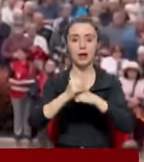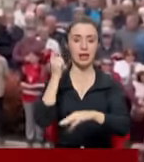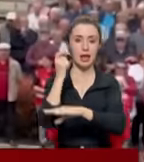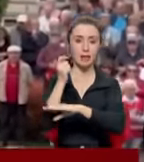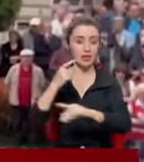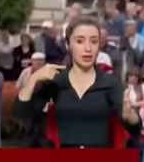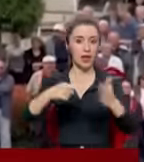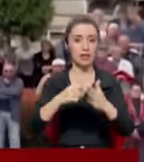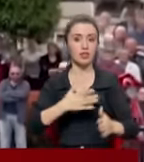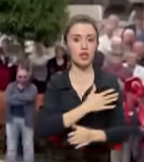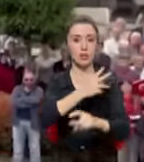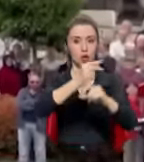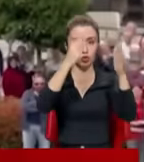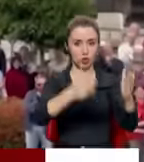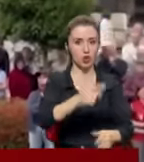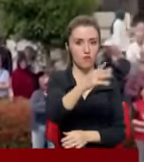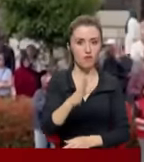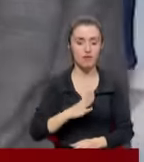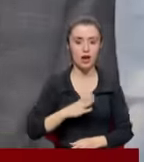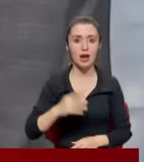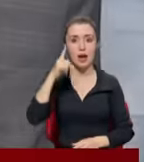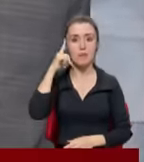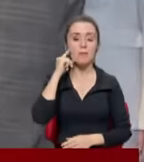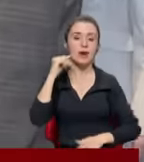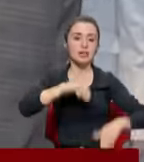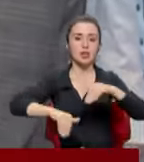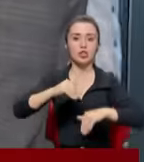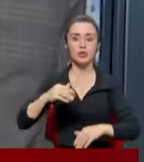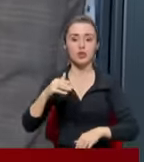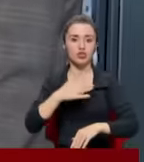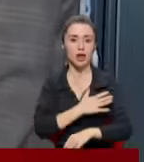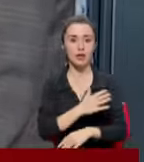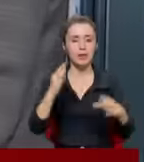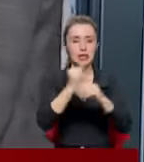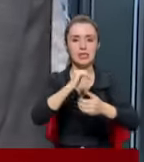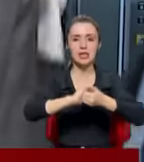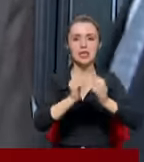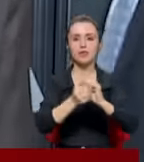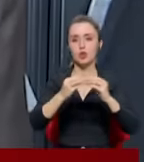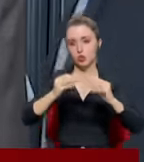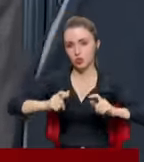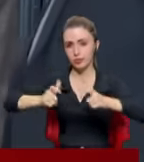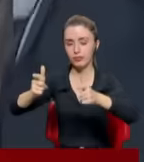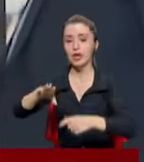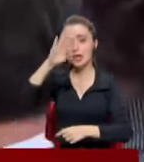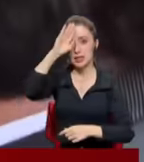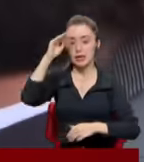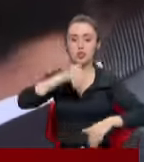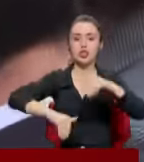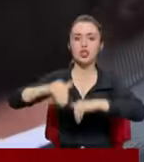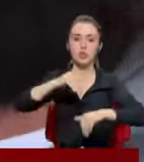söylüyoruz lideri özür özel de vardı Mayıs seçimlerinde CHP'yi gizli ittifak yapmakla suçladı İstanbul